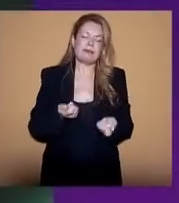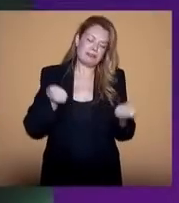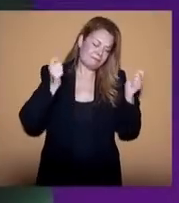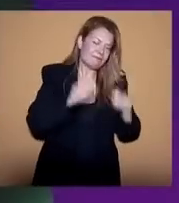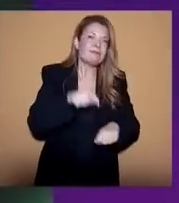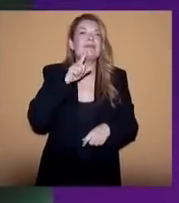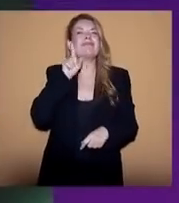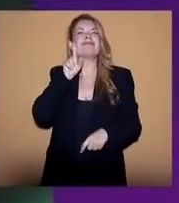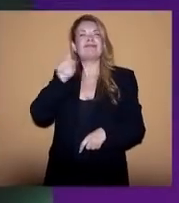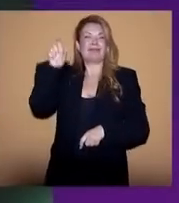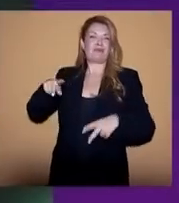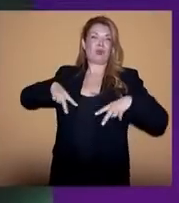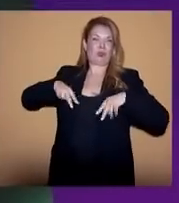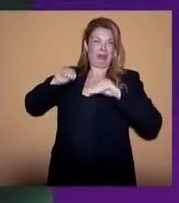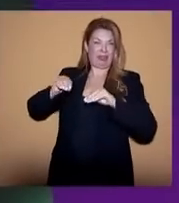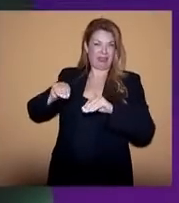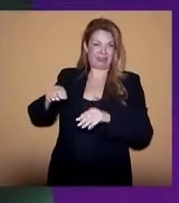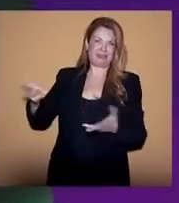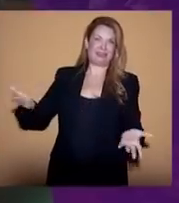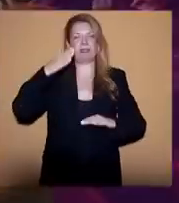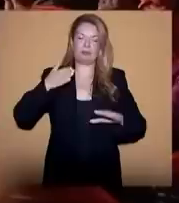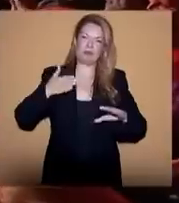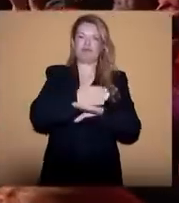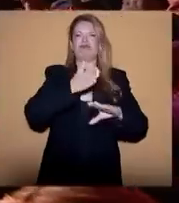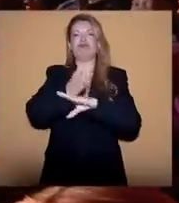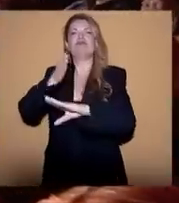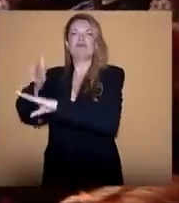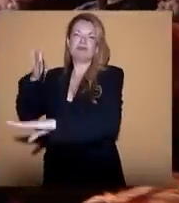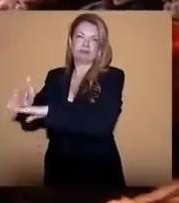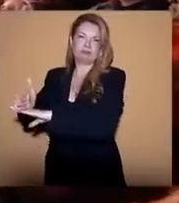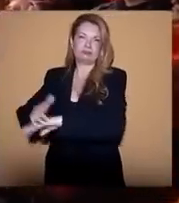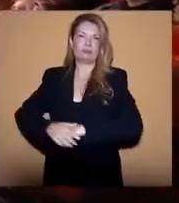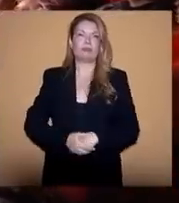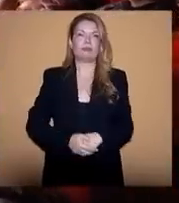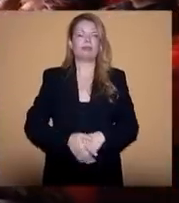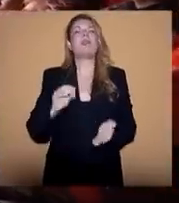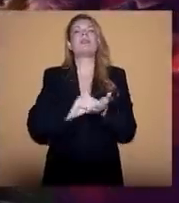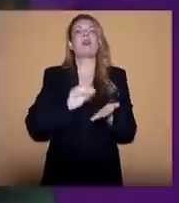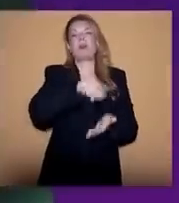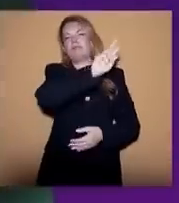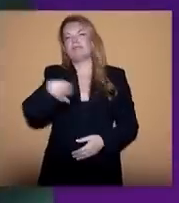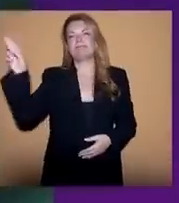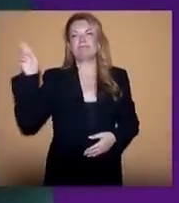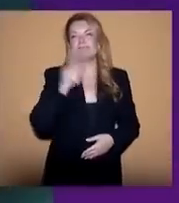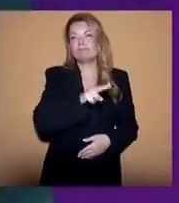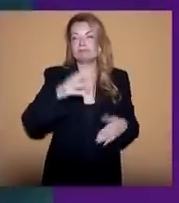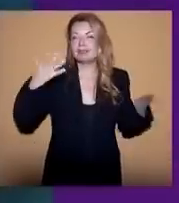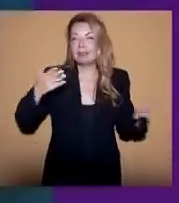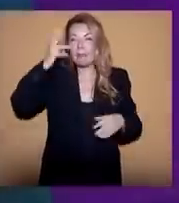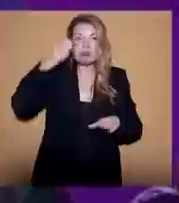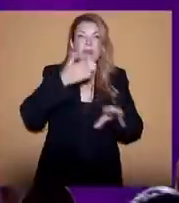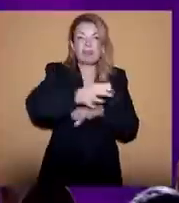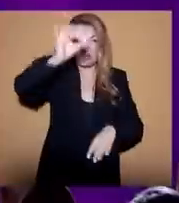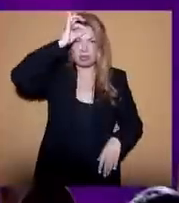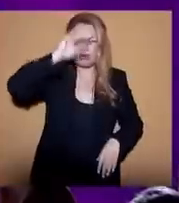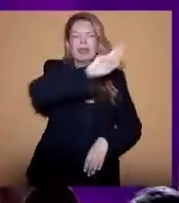κυρία Κεραμέως και ο κύριος Μητσοτάκης στη ζωή σας. Και τέλος, καταργούμε την πανεπιστημιακή αστυνομία, γιατί